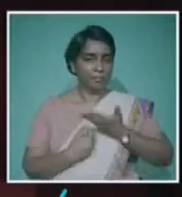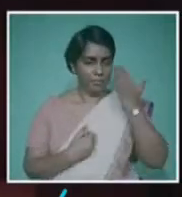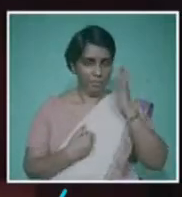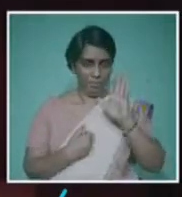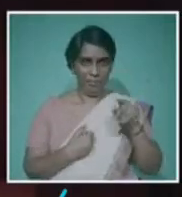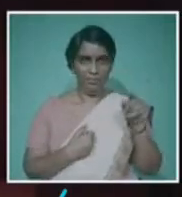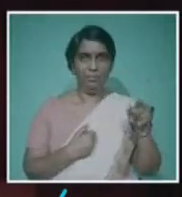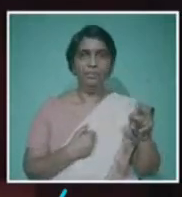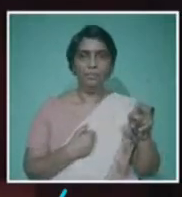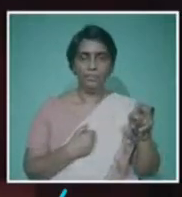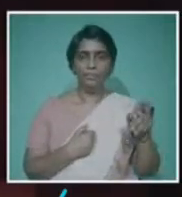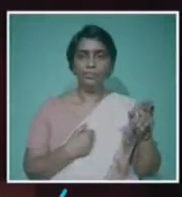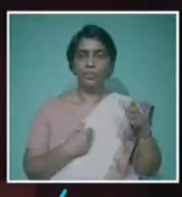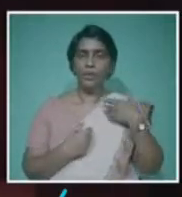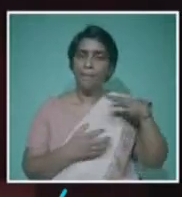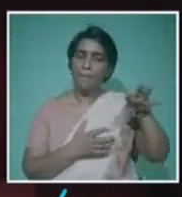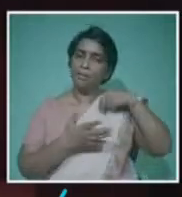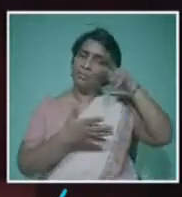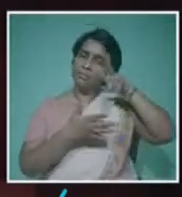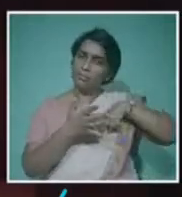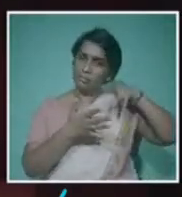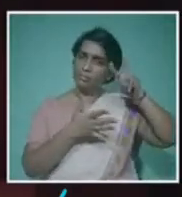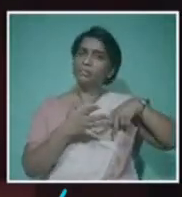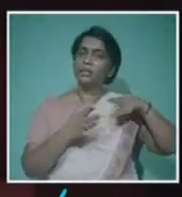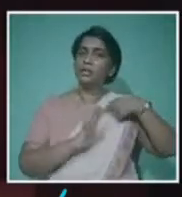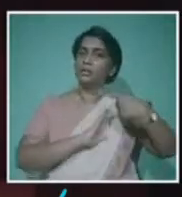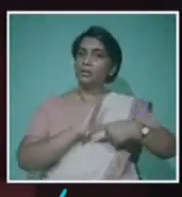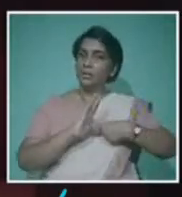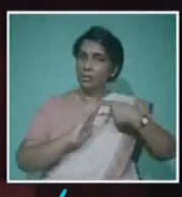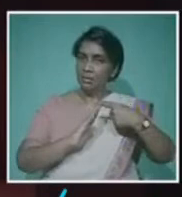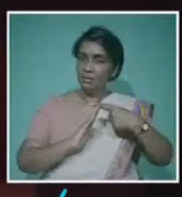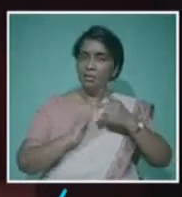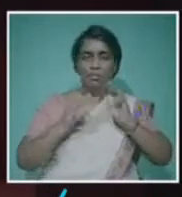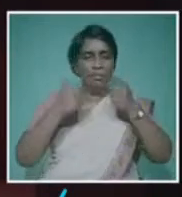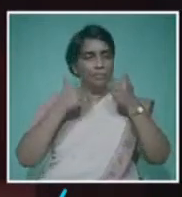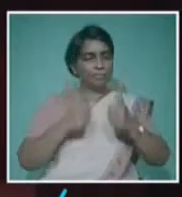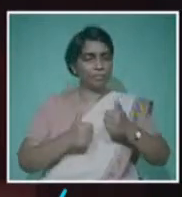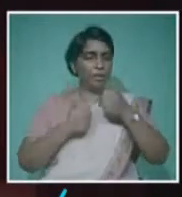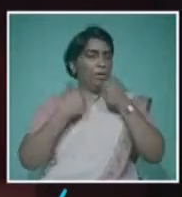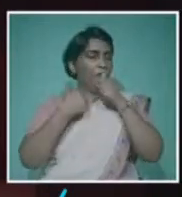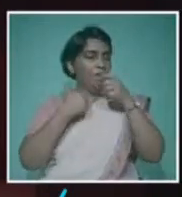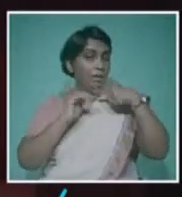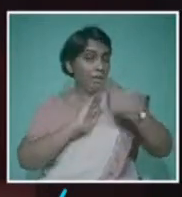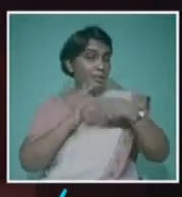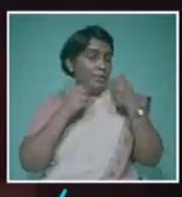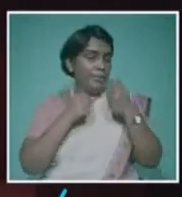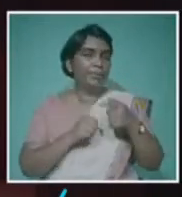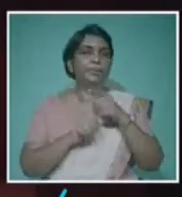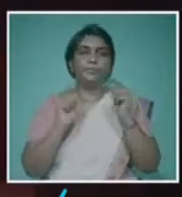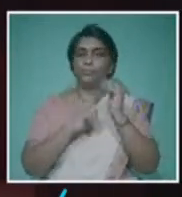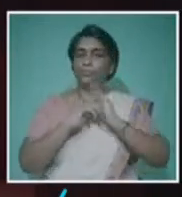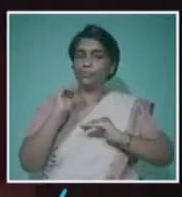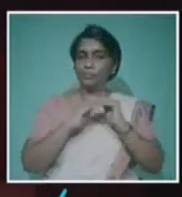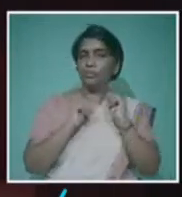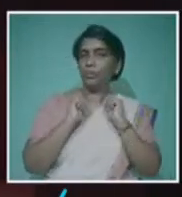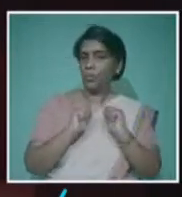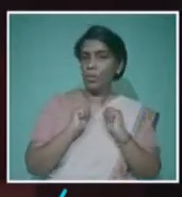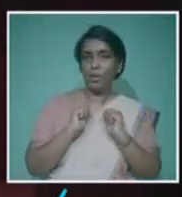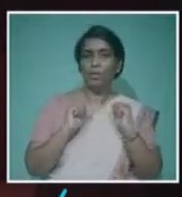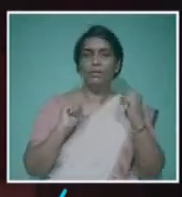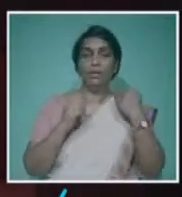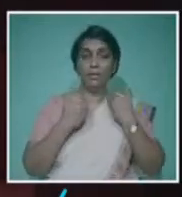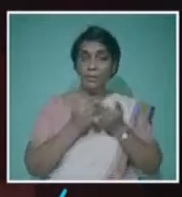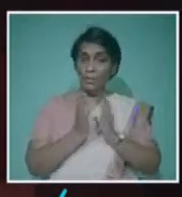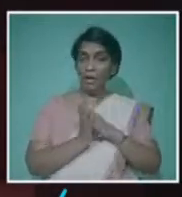ලැබෙනවා ඒ පරිශීලනය කරලා රටට වඩාත් ප්‍රගතිශීලී ක්‍රියාමාර්ග කවරේද පිළිබඳව